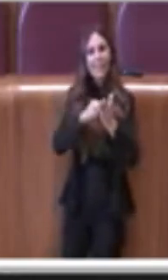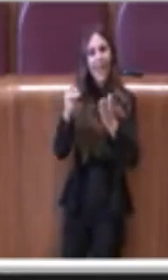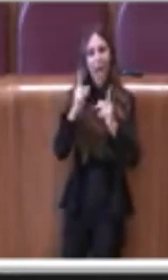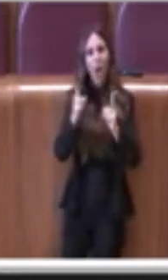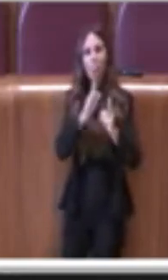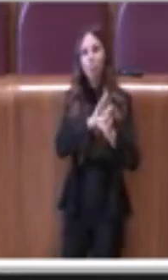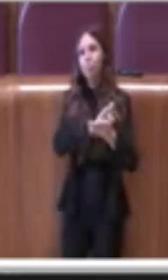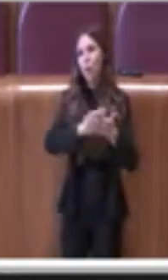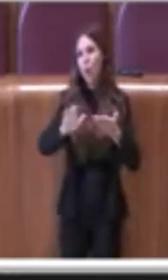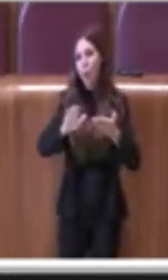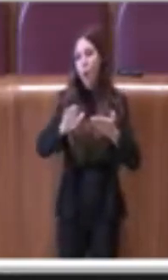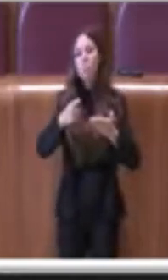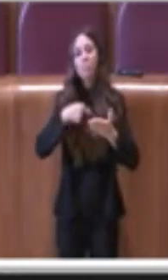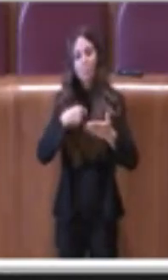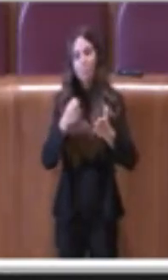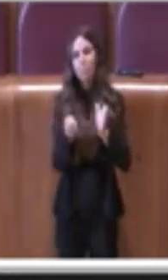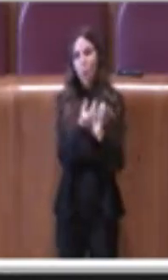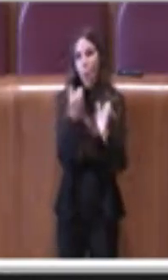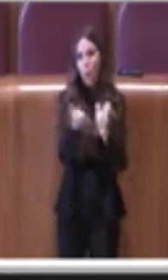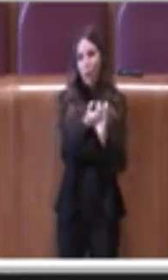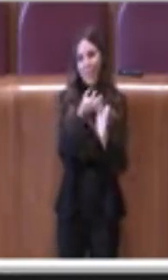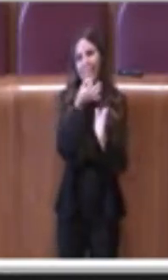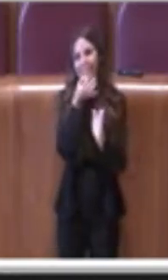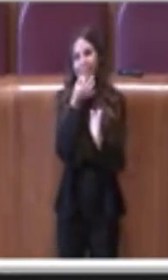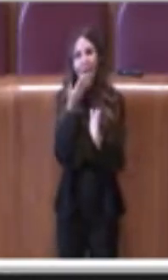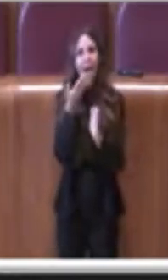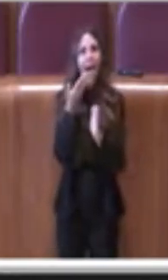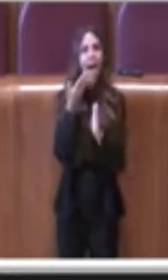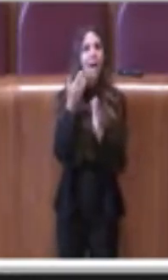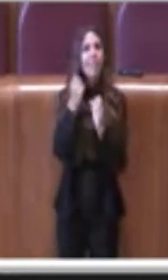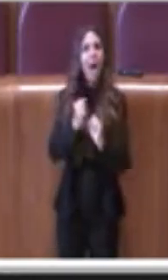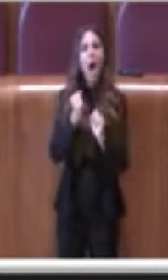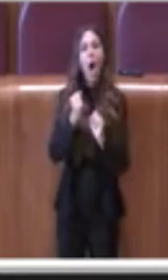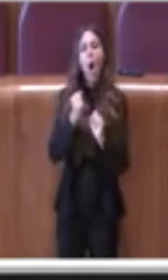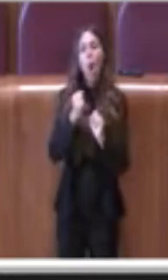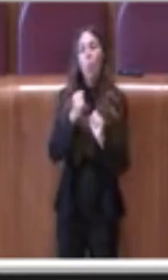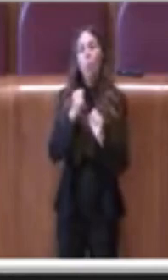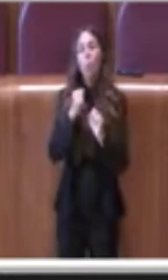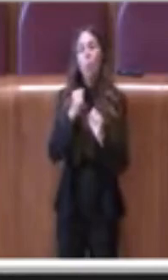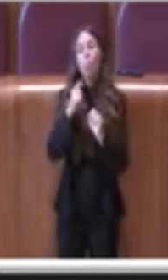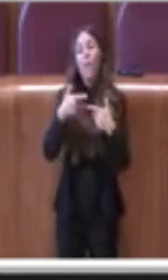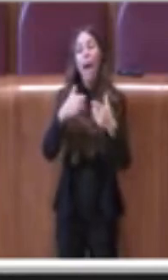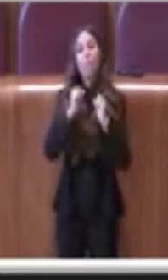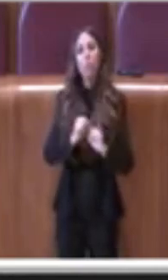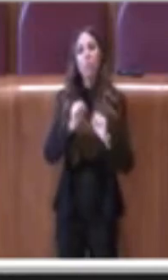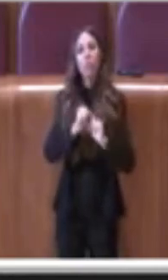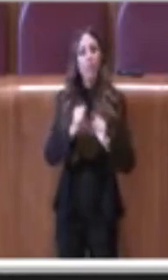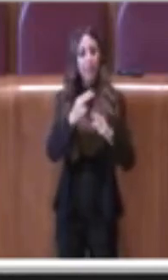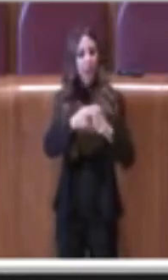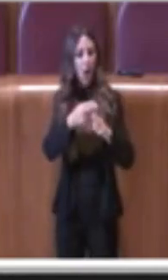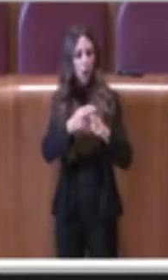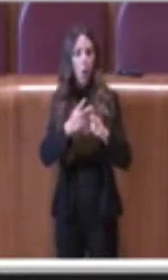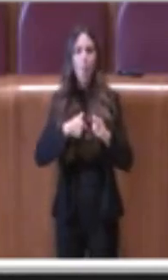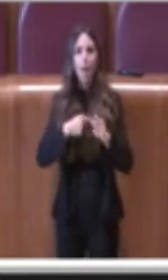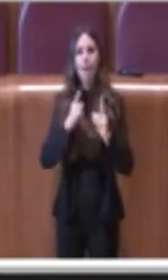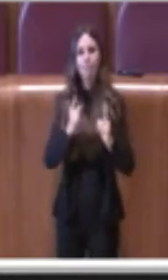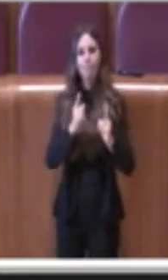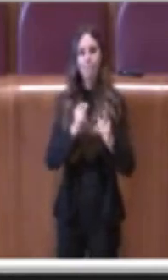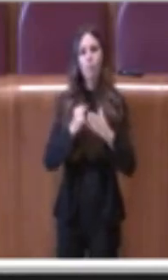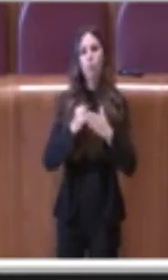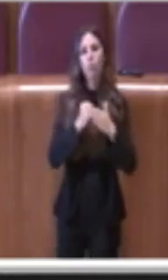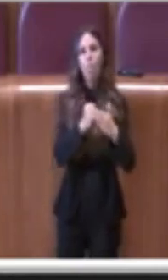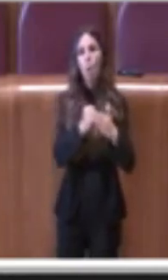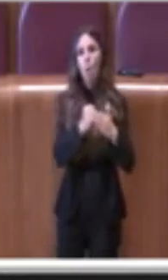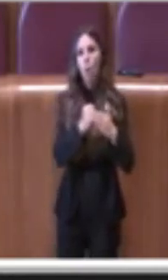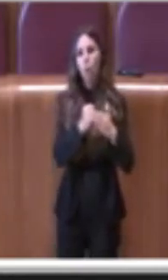diciamo, stiamo dando ovviamente un nuovo volto alla città, un nuovo volto sostenibile, etico e soprattutto